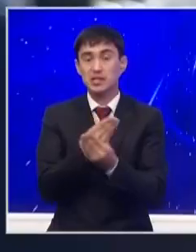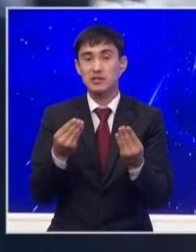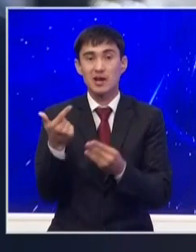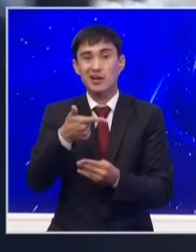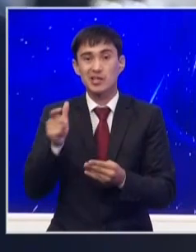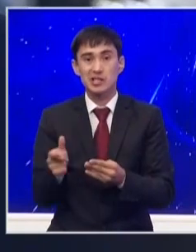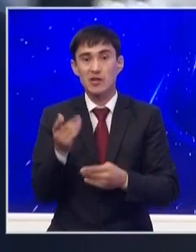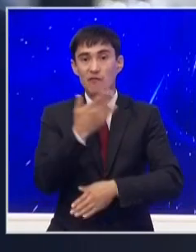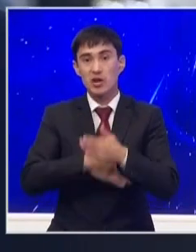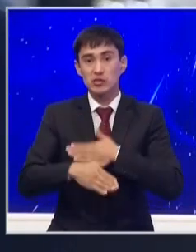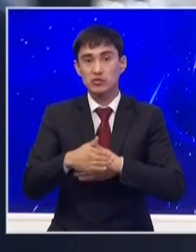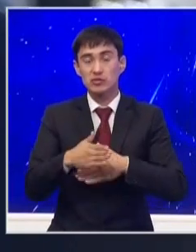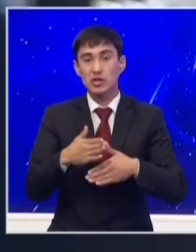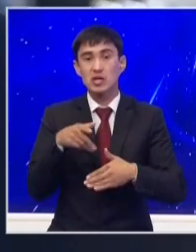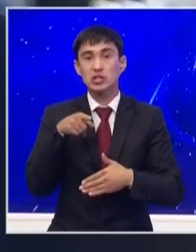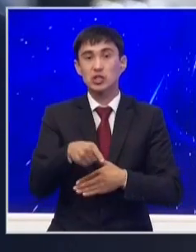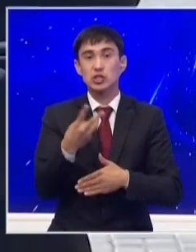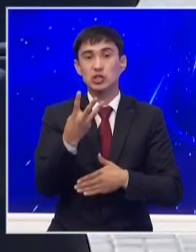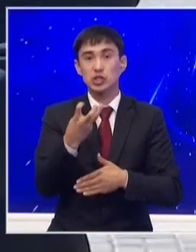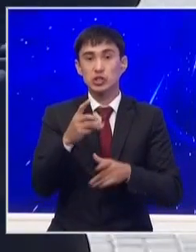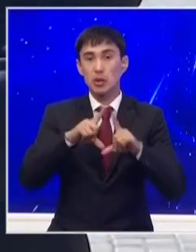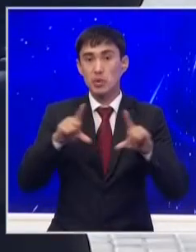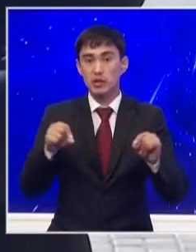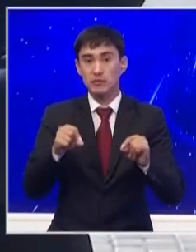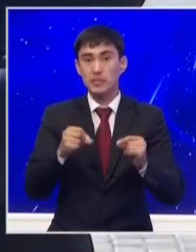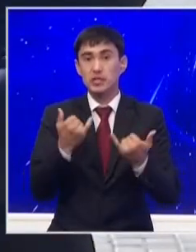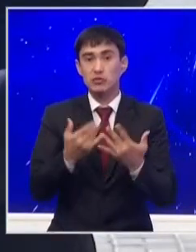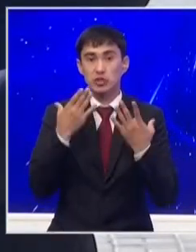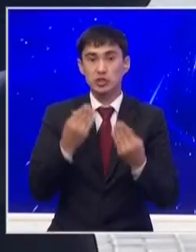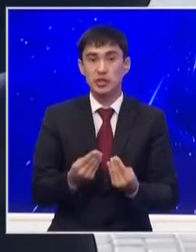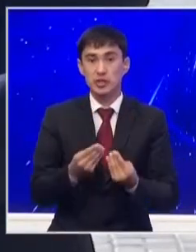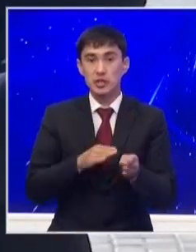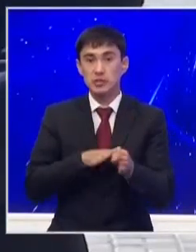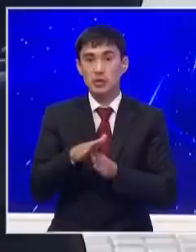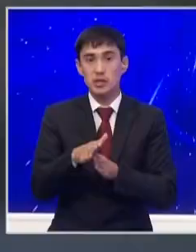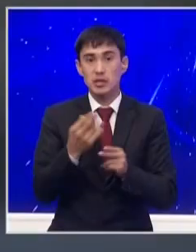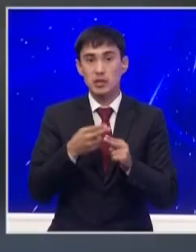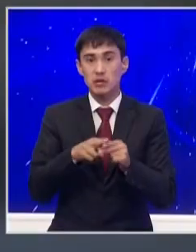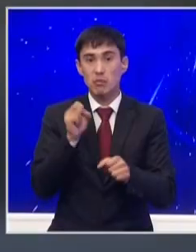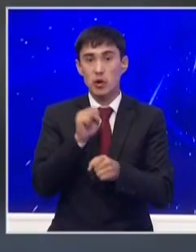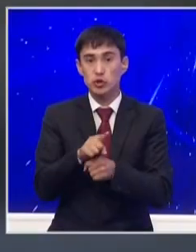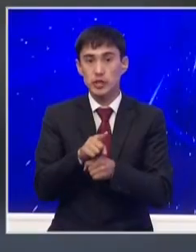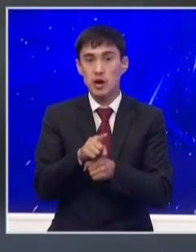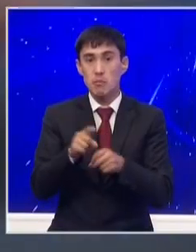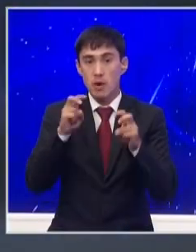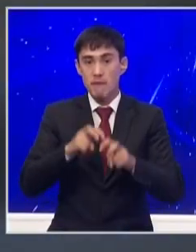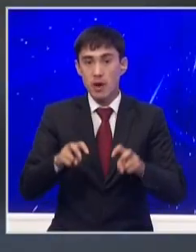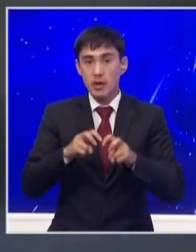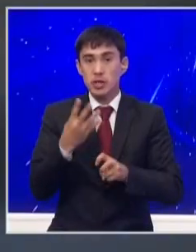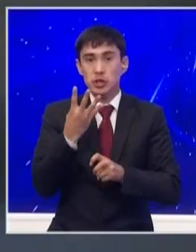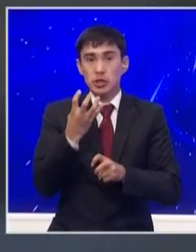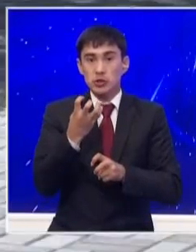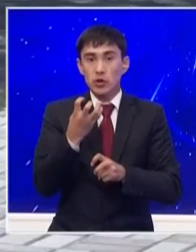для граждан с инвалидностью около 1300 объектов. На сегодняшний день на исполнение данного поручения проверено